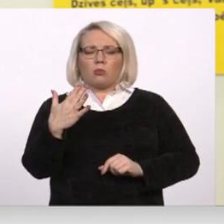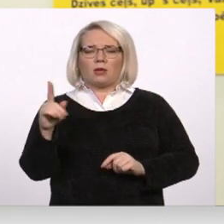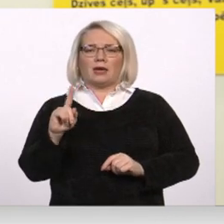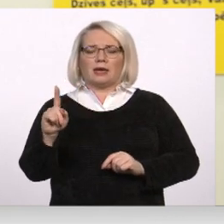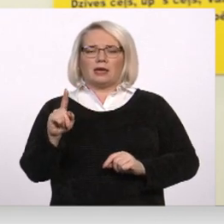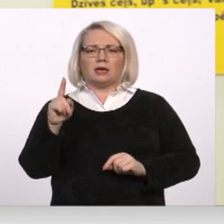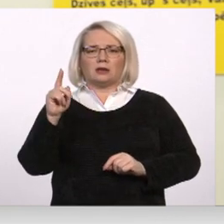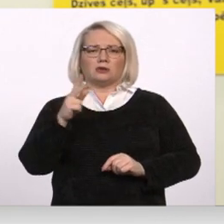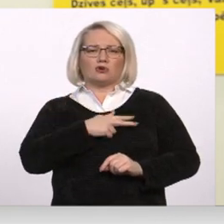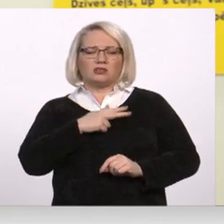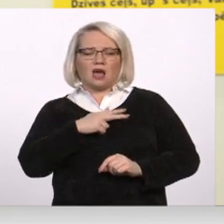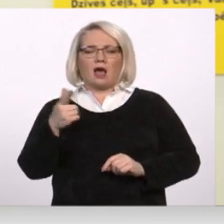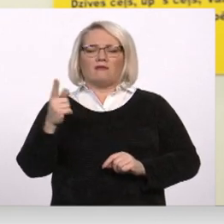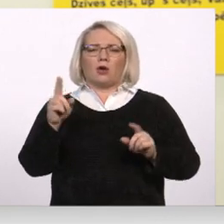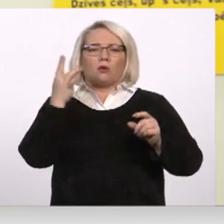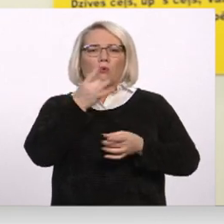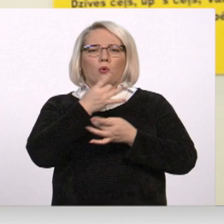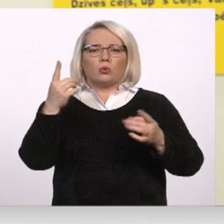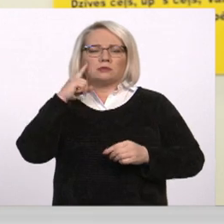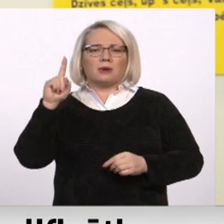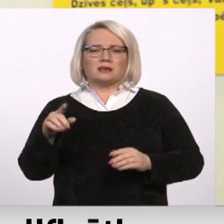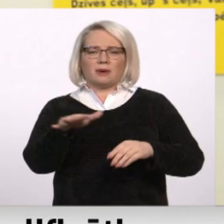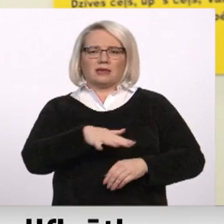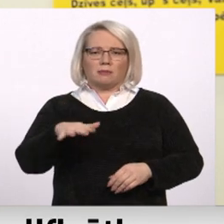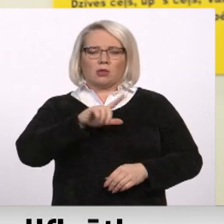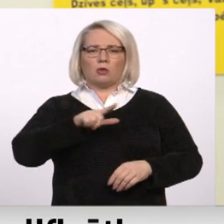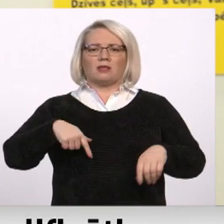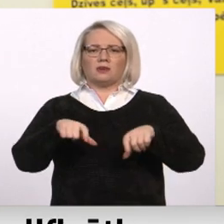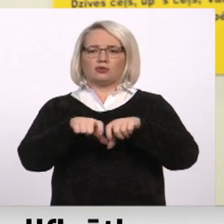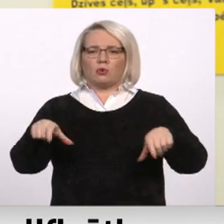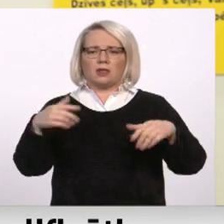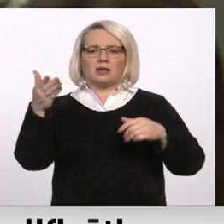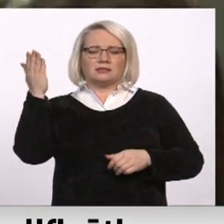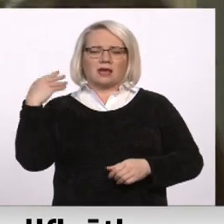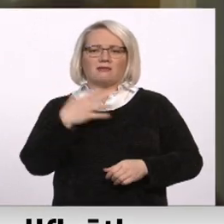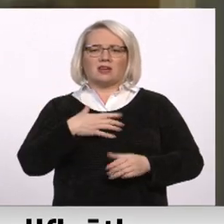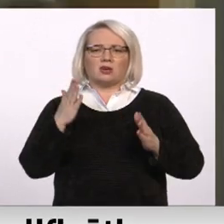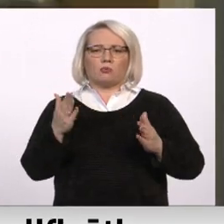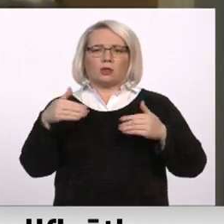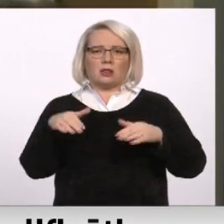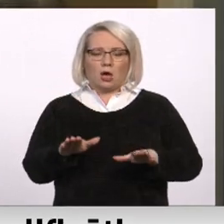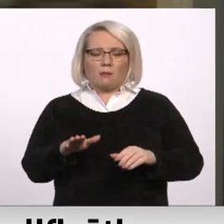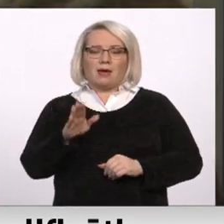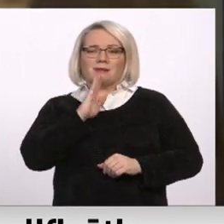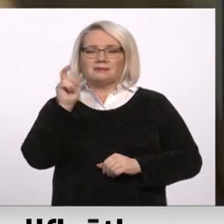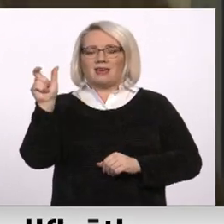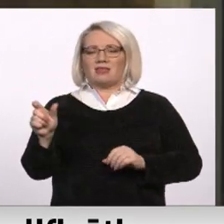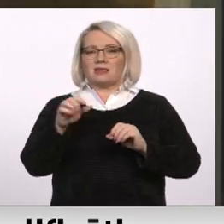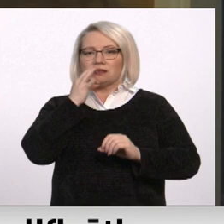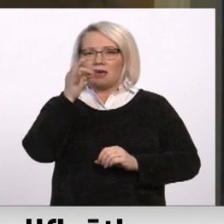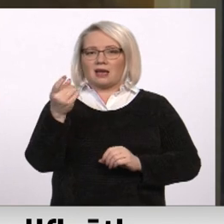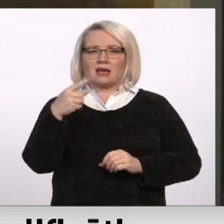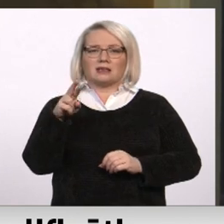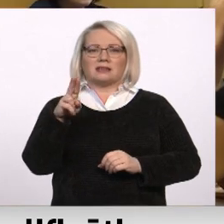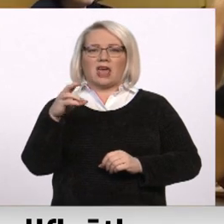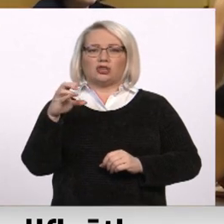kultūras prasme vai lieta ģimenē, un Latvijas skolās jau būtībā sen bija jāpieņem šis lēmums. Dace Gaigala stāsta, ka Strenču pamatskolā